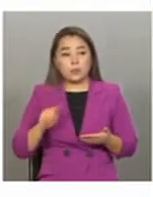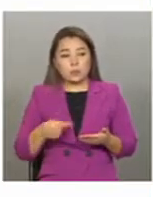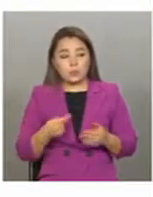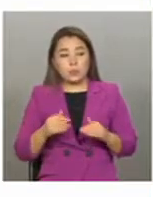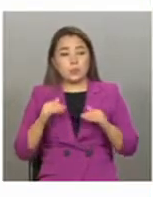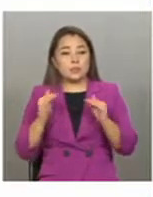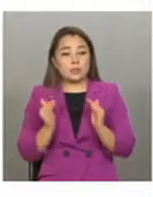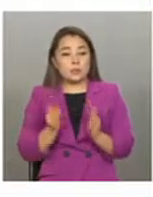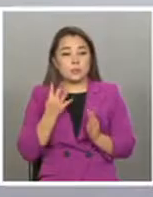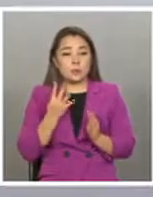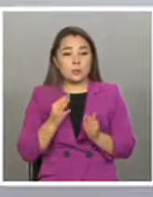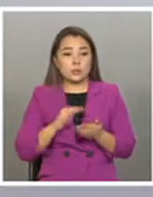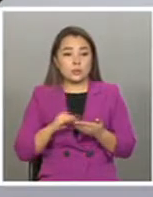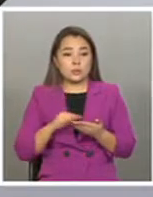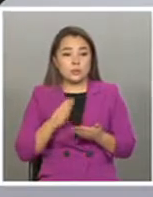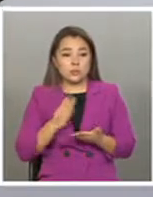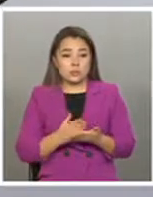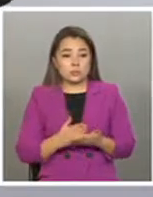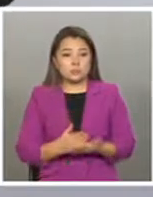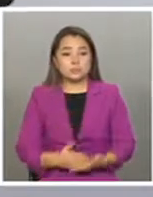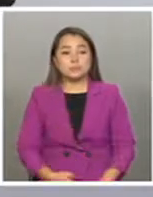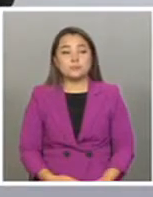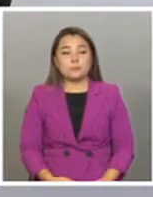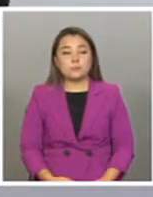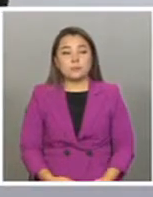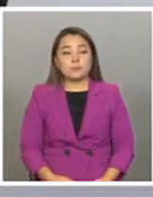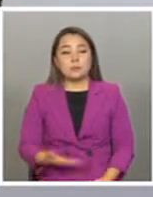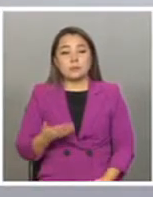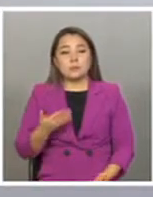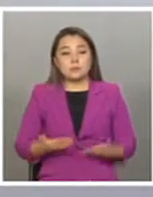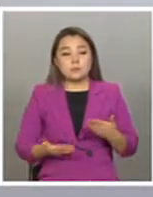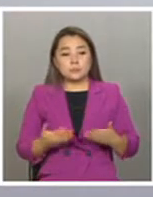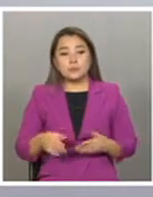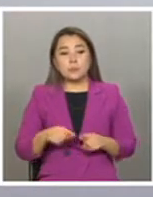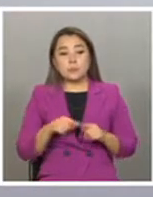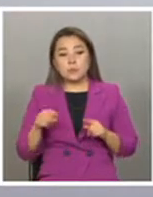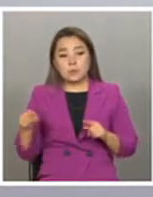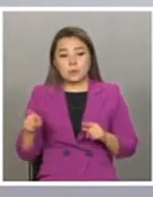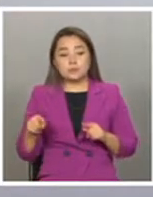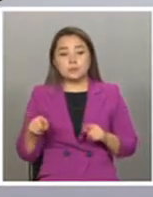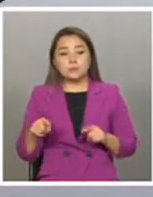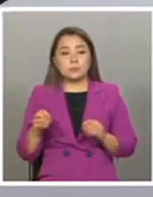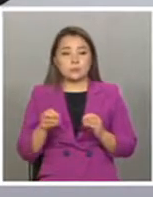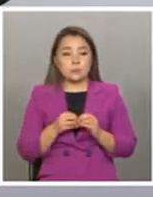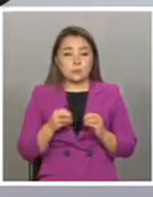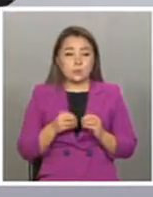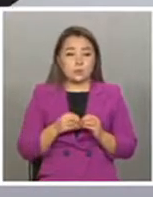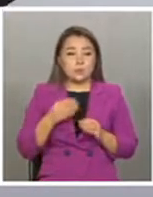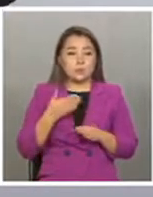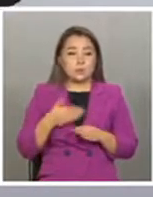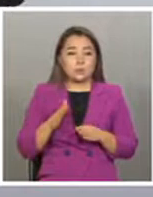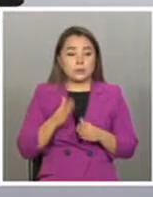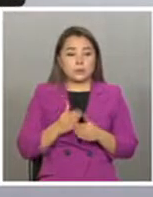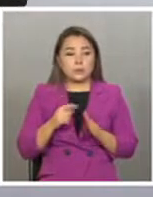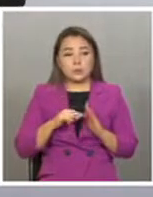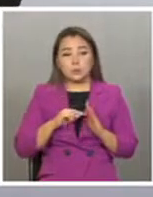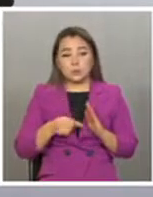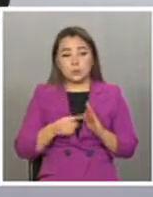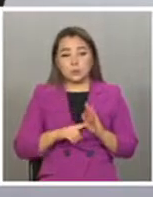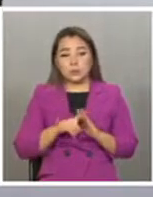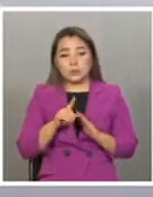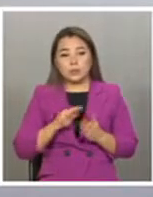периодында 4 деп жазамыз. Сонымен егер периодты ондық бөлшектің периоды үтірден кейін